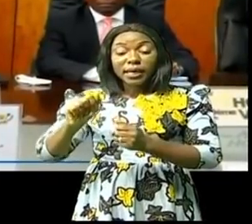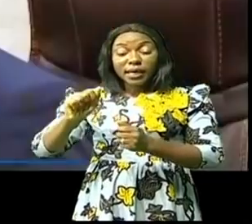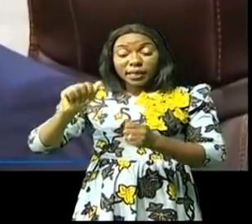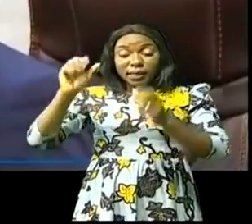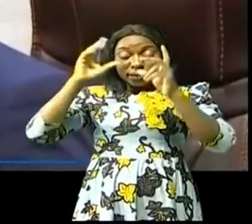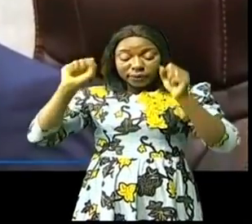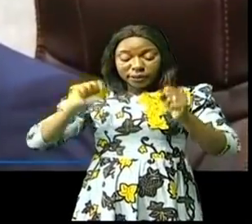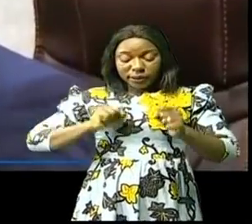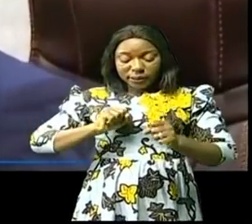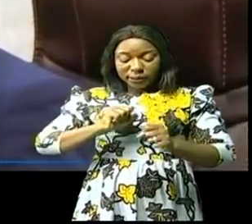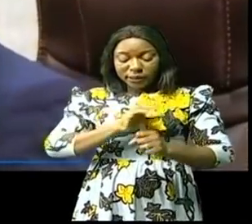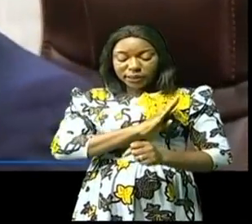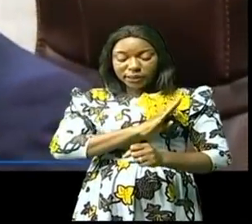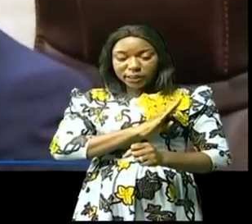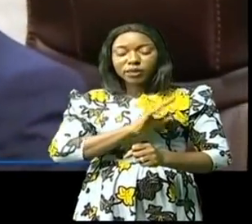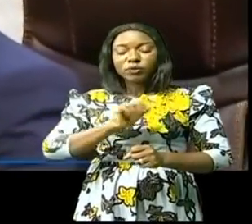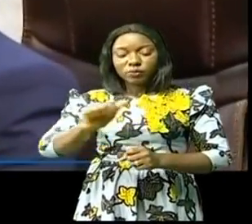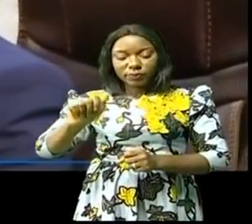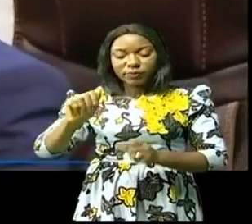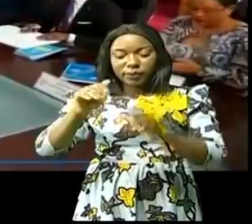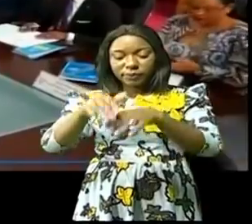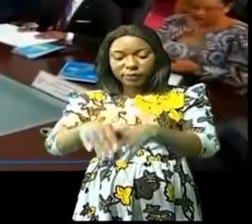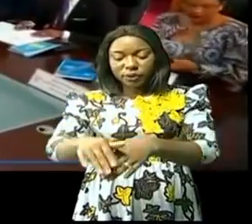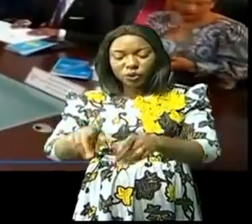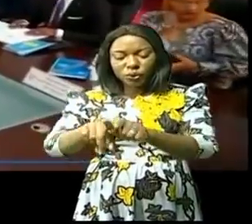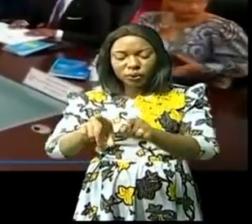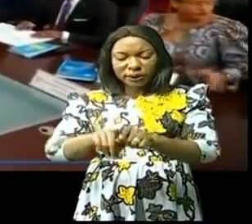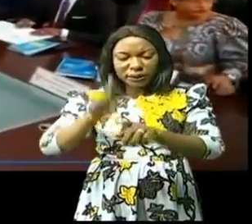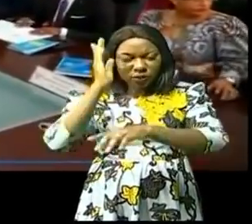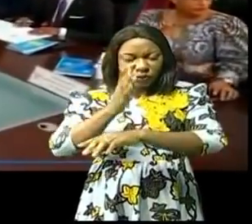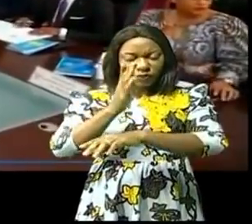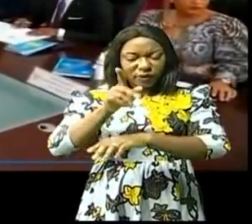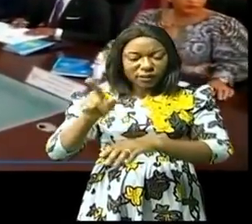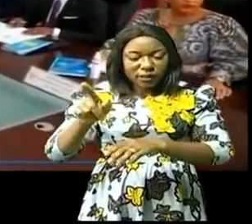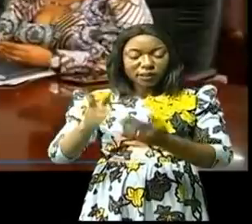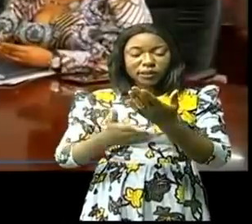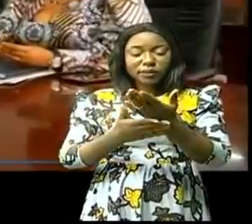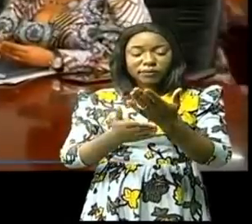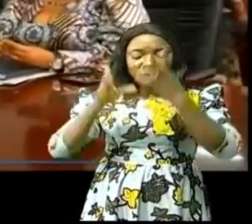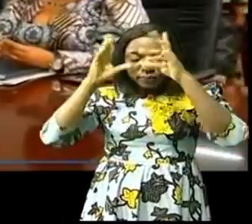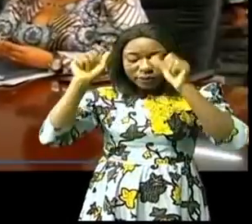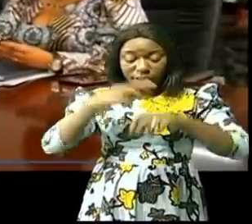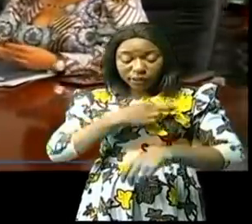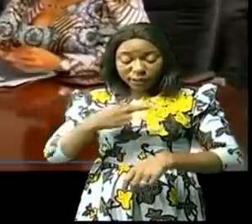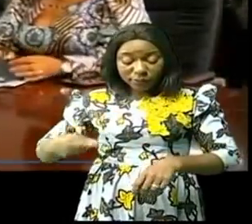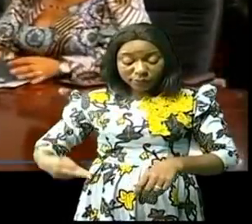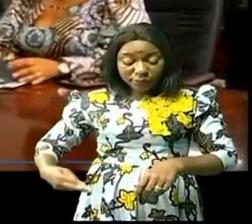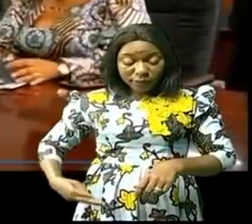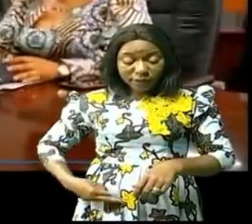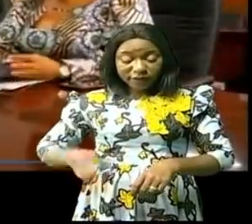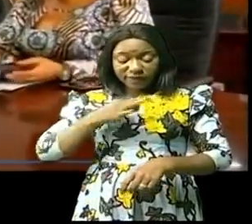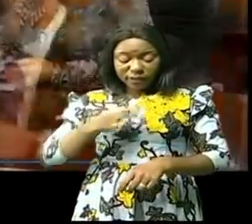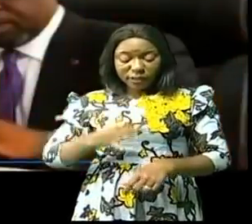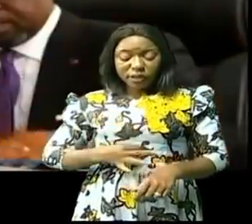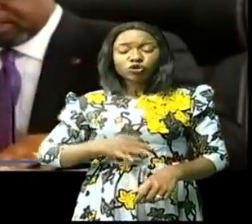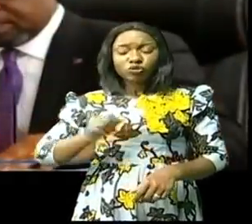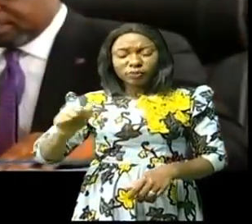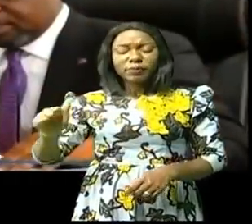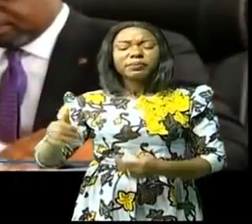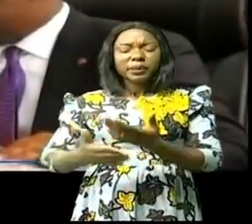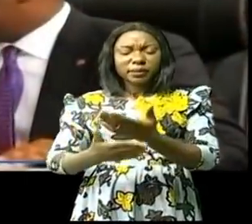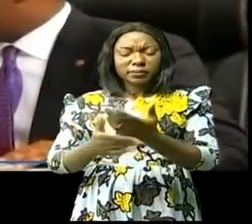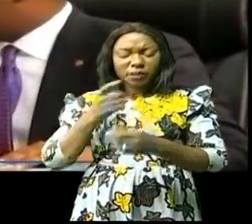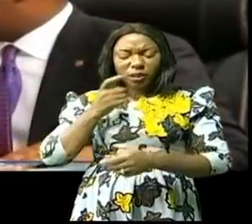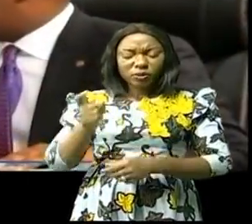Sénat, Modeste Baat Lukwebo. Ce congrès qui se tiendra à la demande du président de la République, Félix Antoine Tshisekedi Tshilombo,